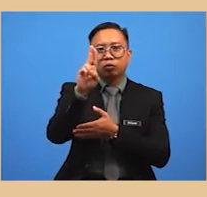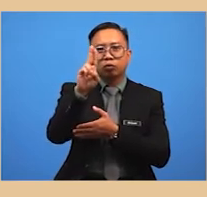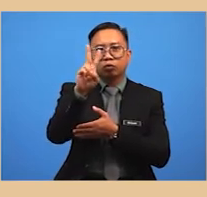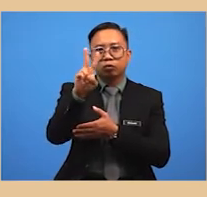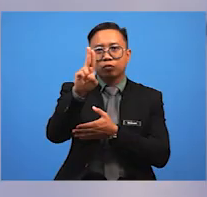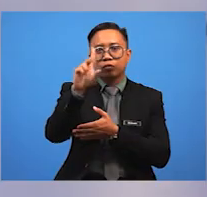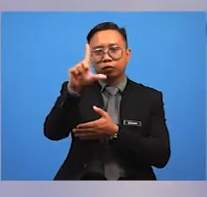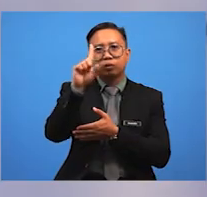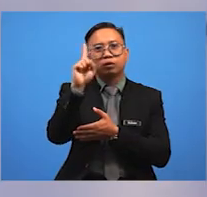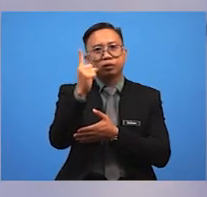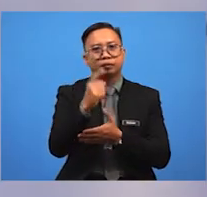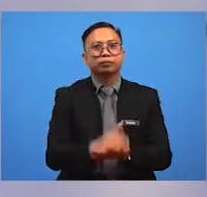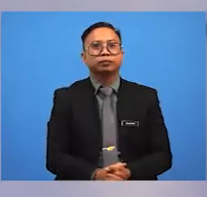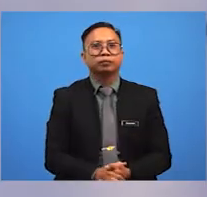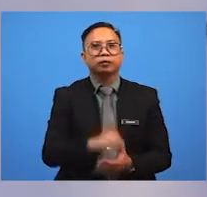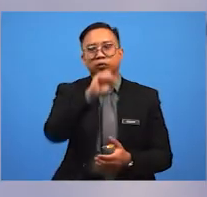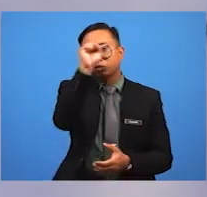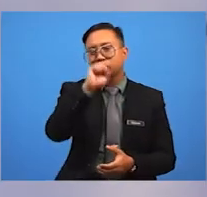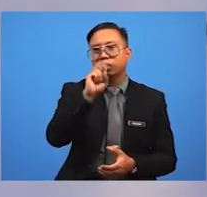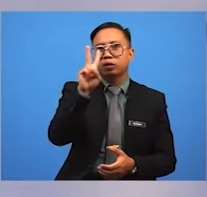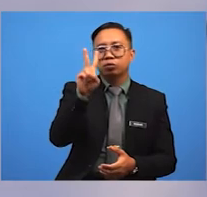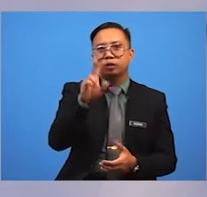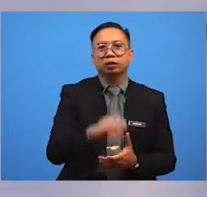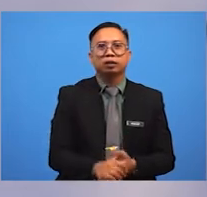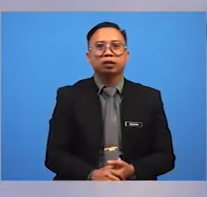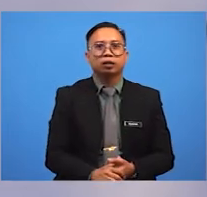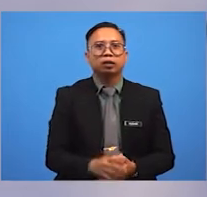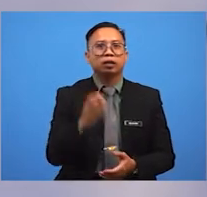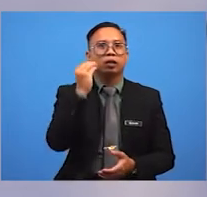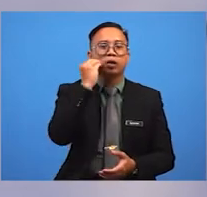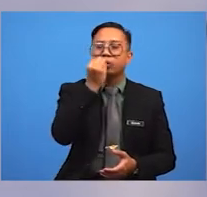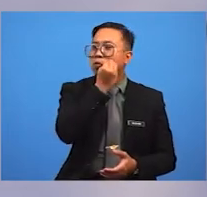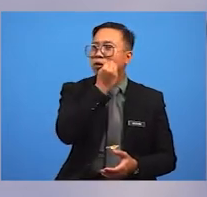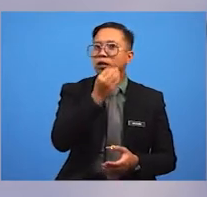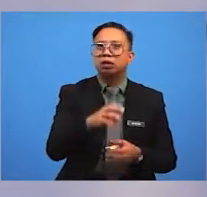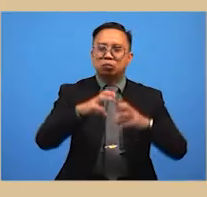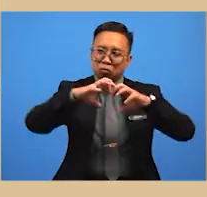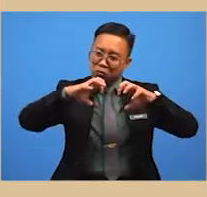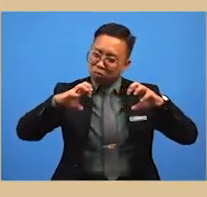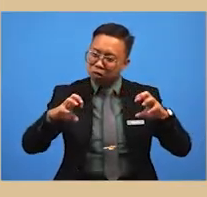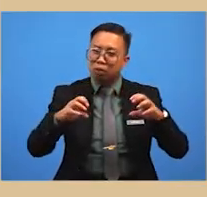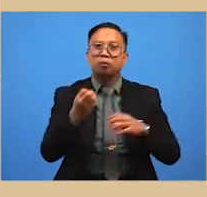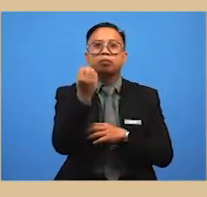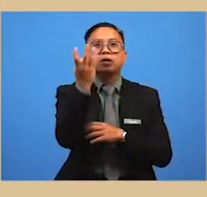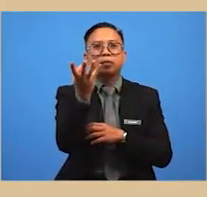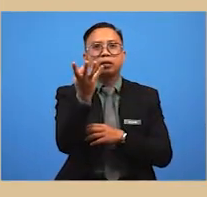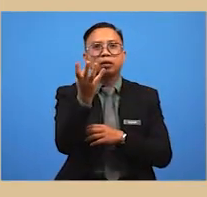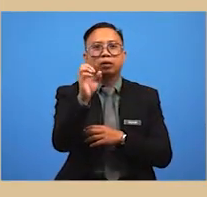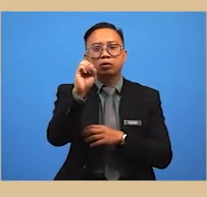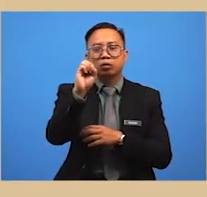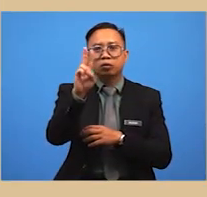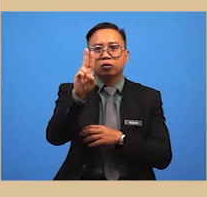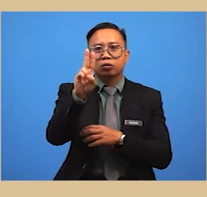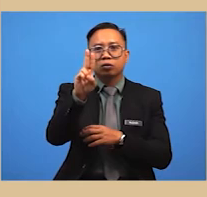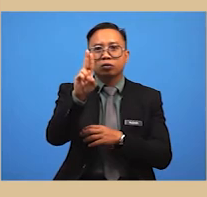sahaja. Soalan yang kedua pula, bunga durian? Pula mempunyai berapa